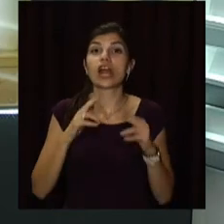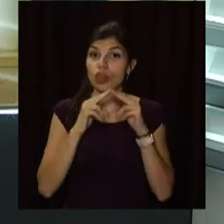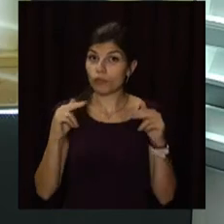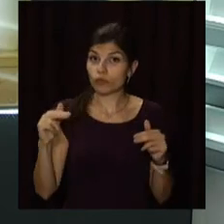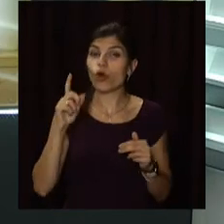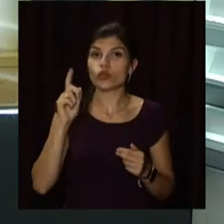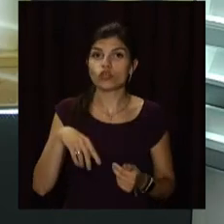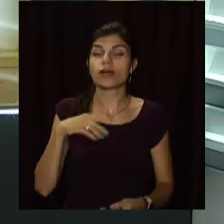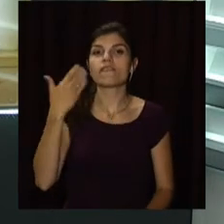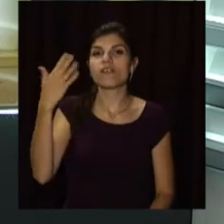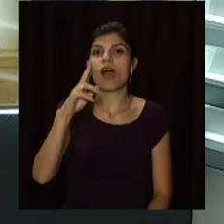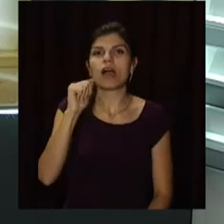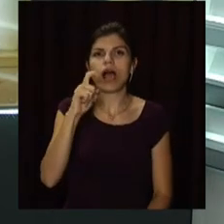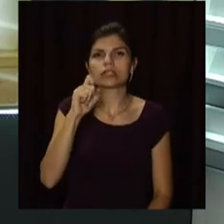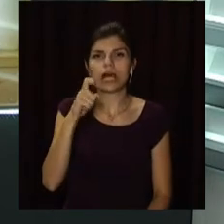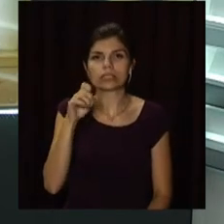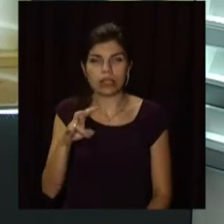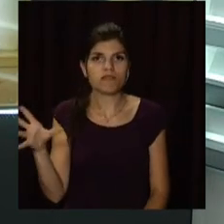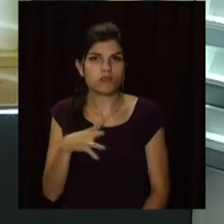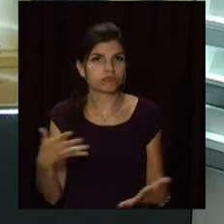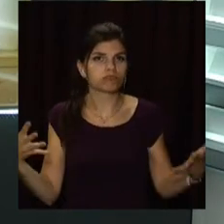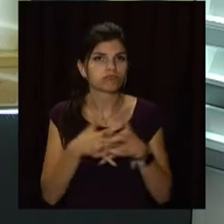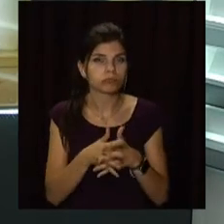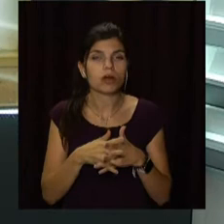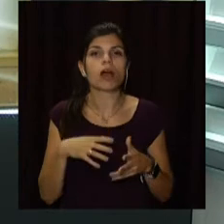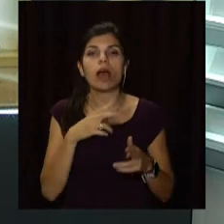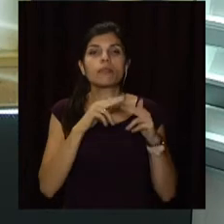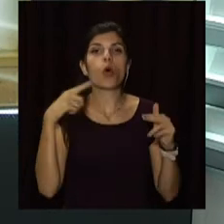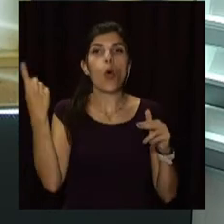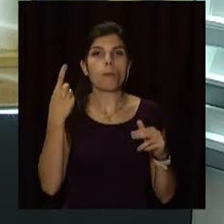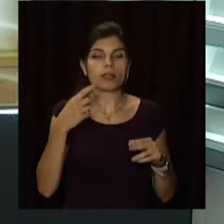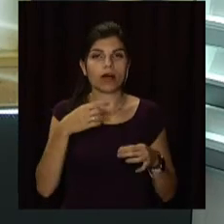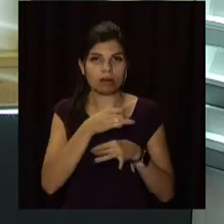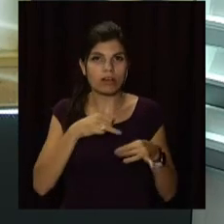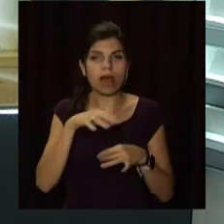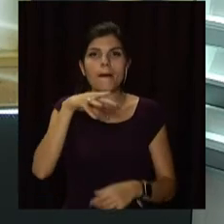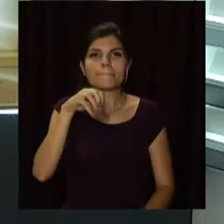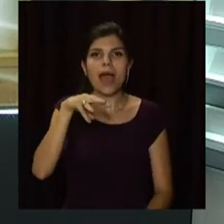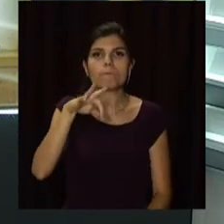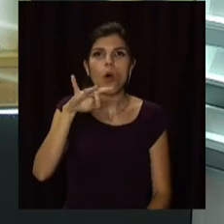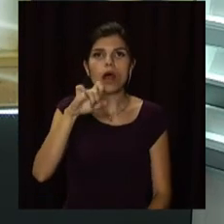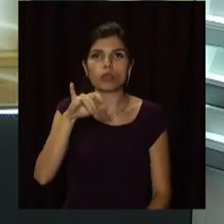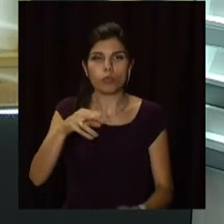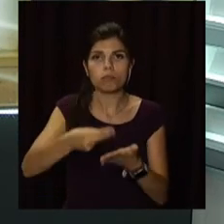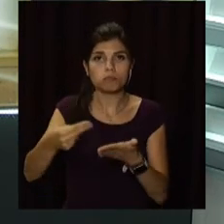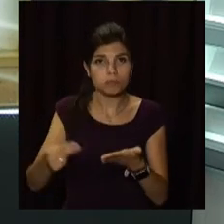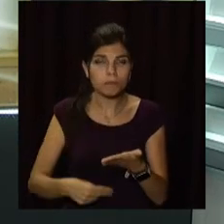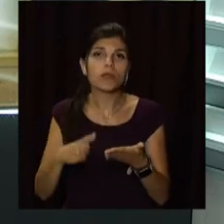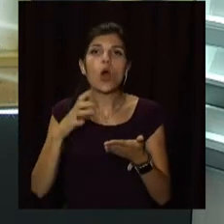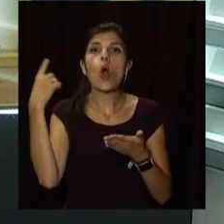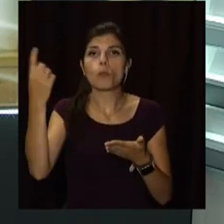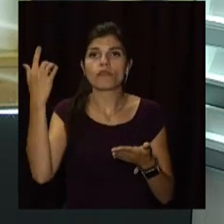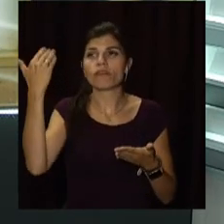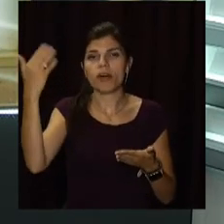Дніпропетровщина та Казахстан поглиблять співпрацю. Дніпропетровська облрада підписала меморандум про партнерство з Карагандинським